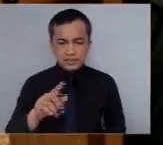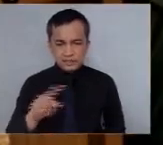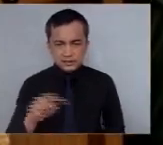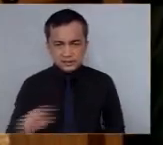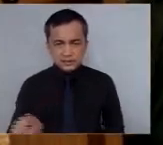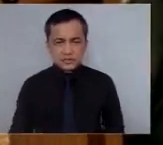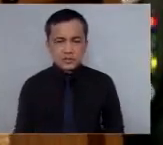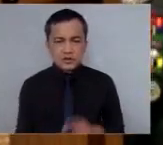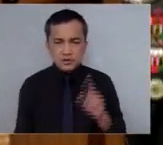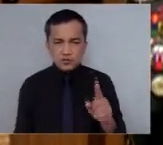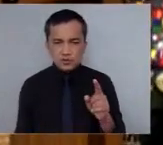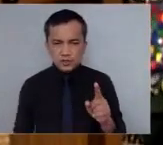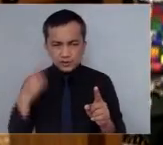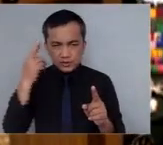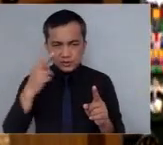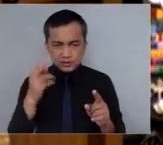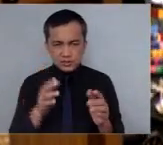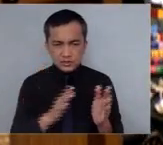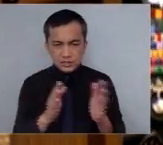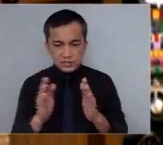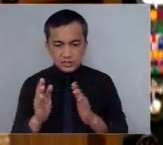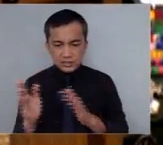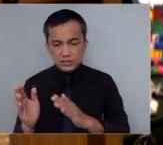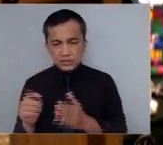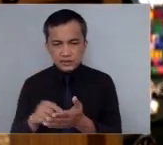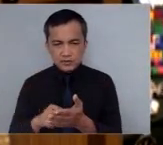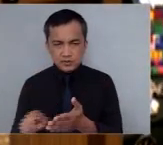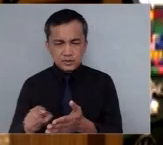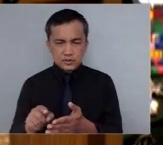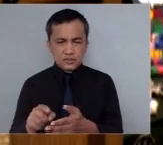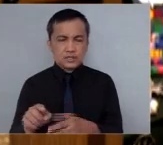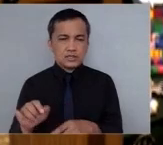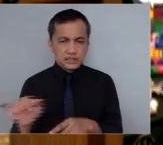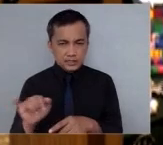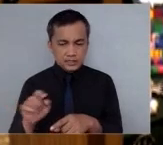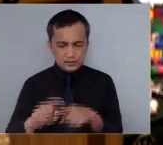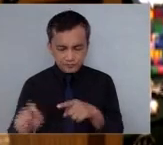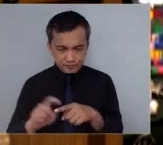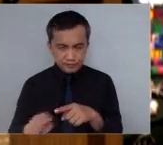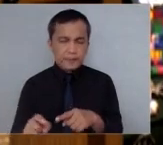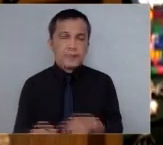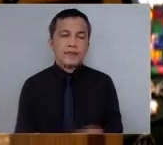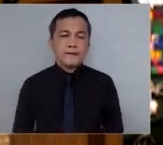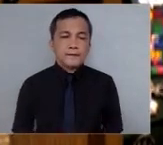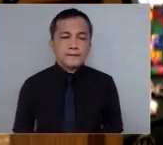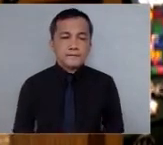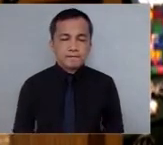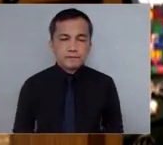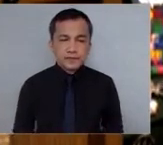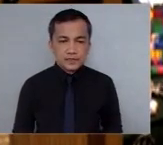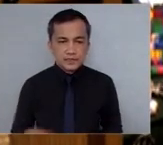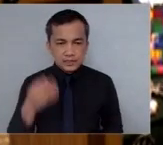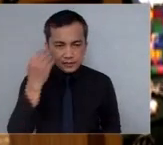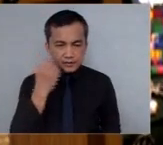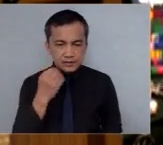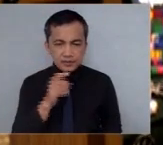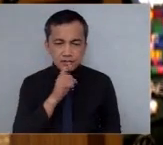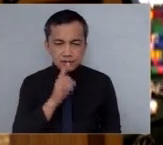of the reasons for the delay in the payment of utilities such as electricity is the lack of